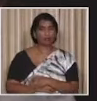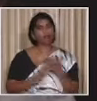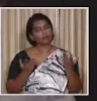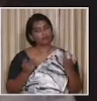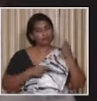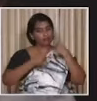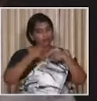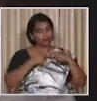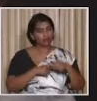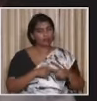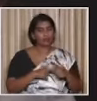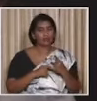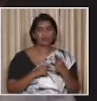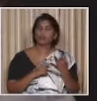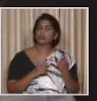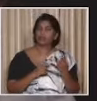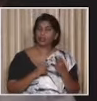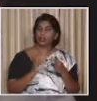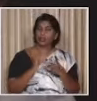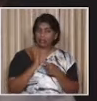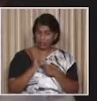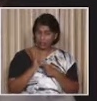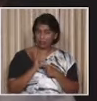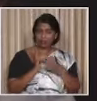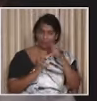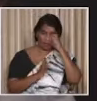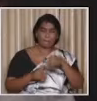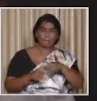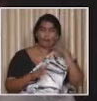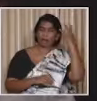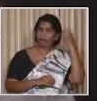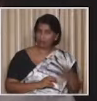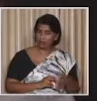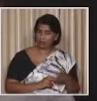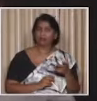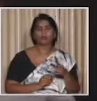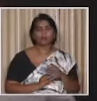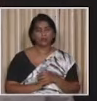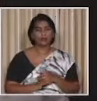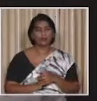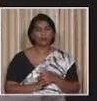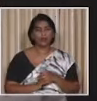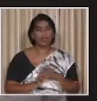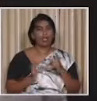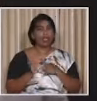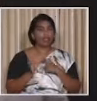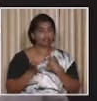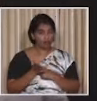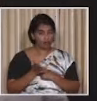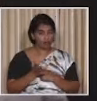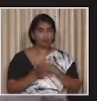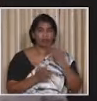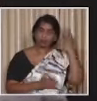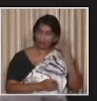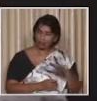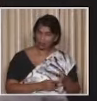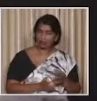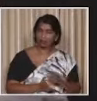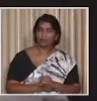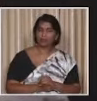හරි නීලන් තුල්චෙල්ලම් මහත්මයා පාරේ මැරෙනවා බලන්න අශ්‍රොප් මහත්තයා එයත් පාරේ